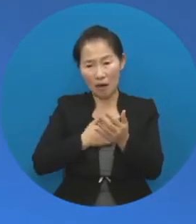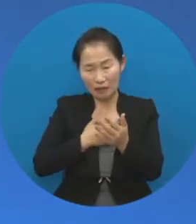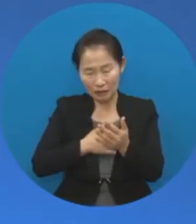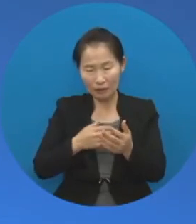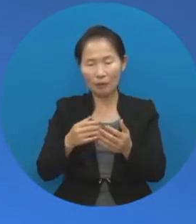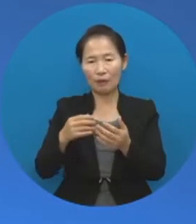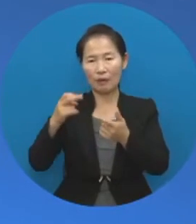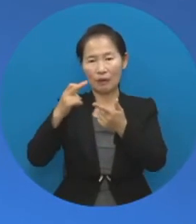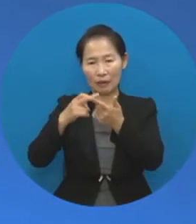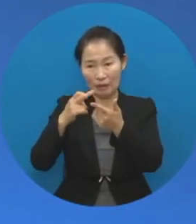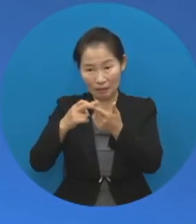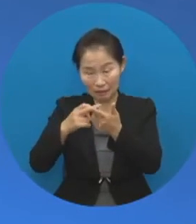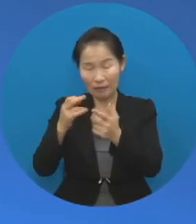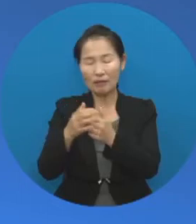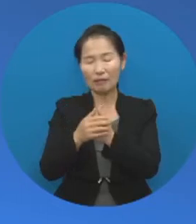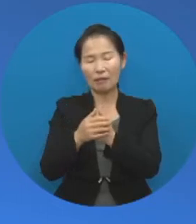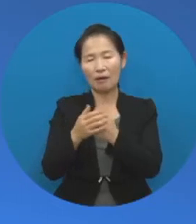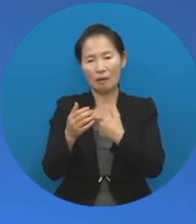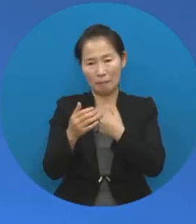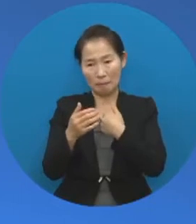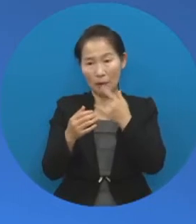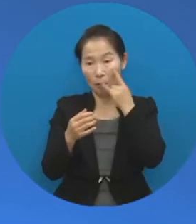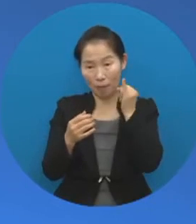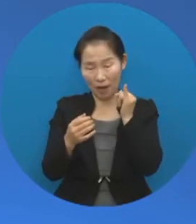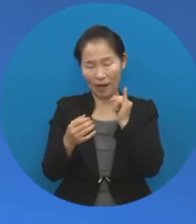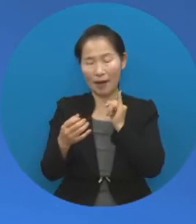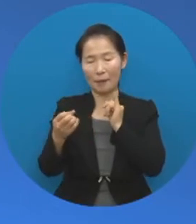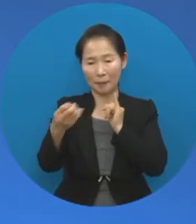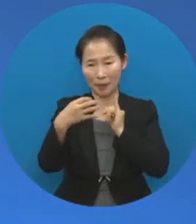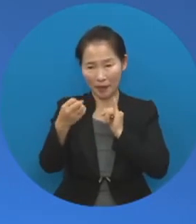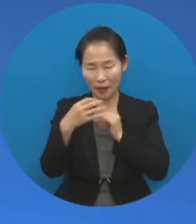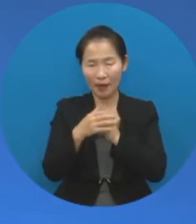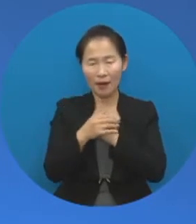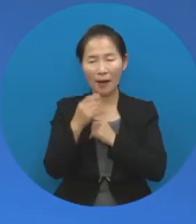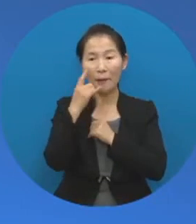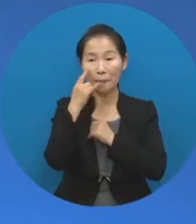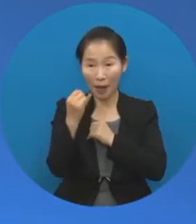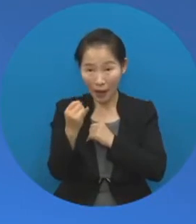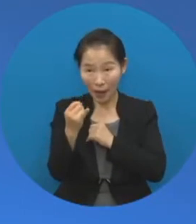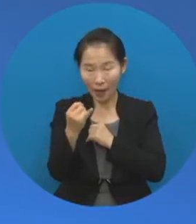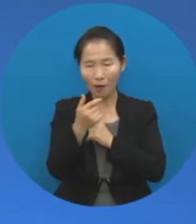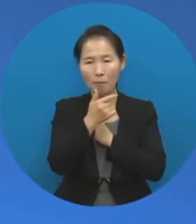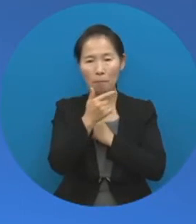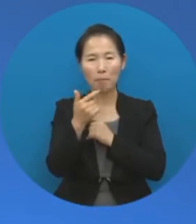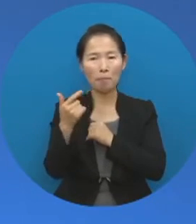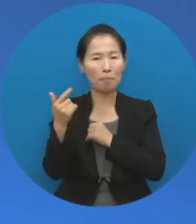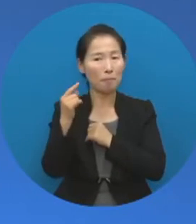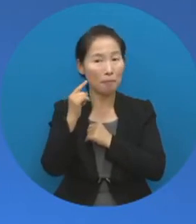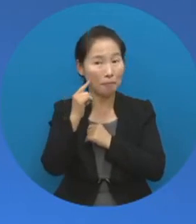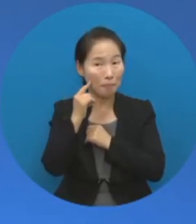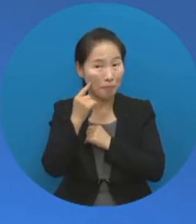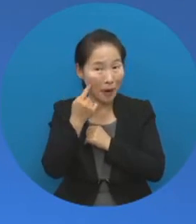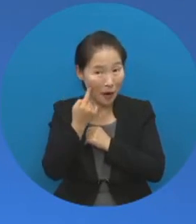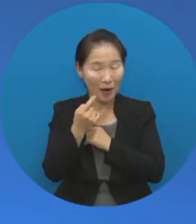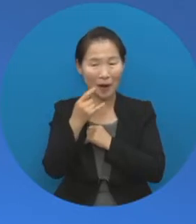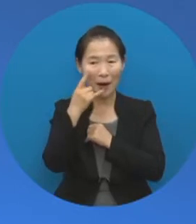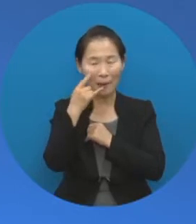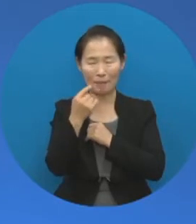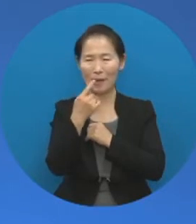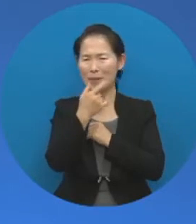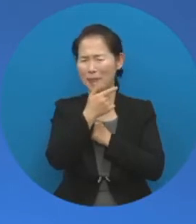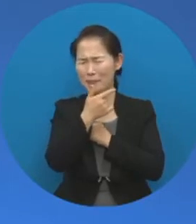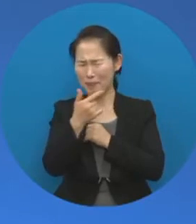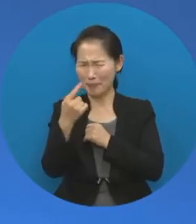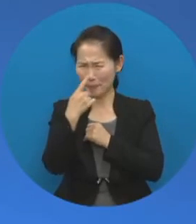아들이 저에게 그러더라고요. 엄마, 엄마는 너무 예뻐. 엄마는 너무 멋져. 엄마는